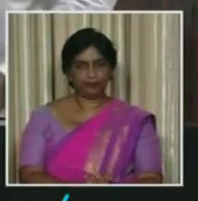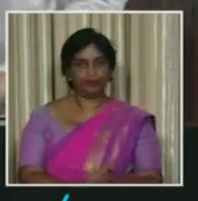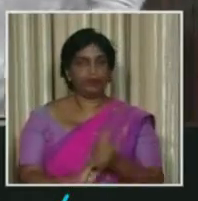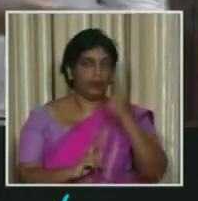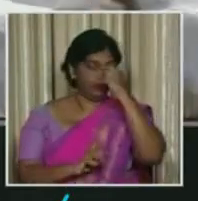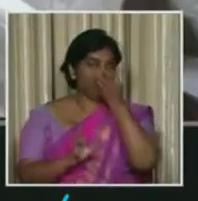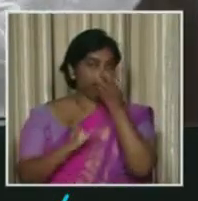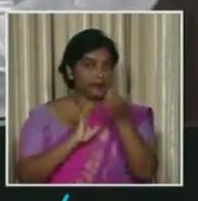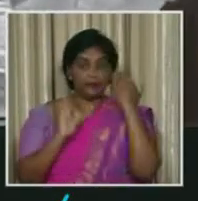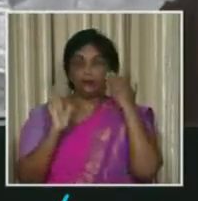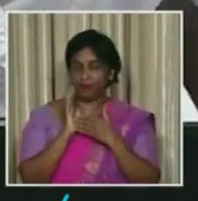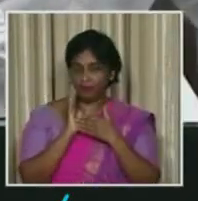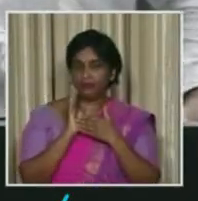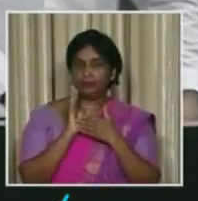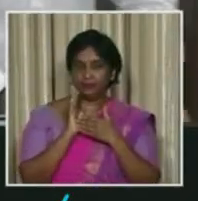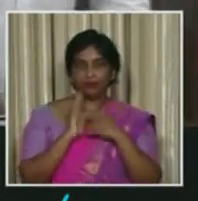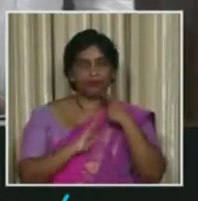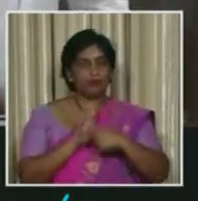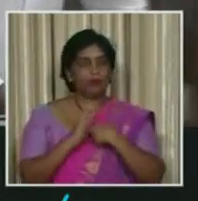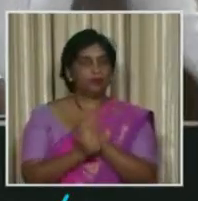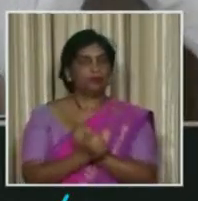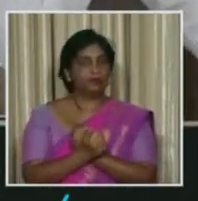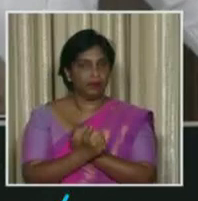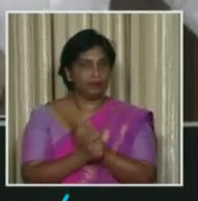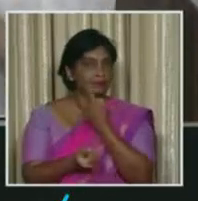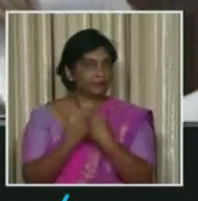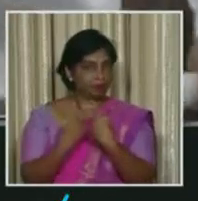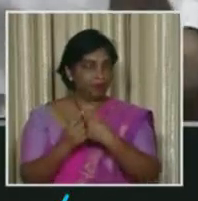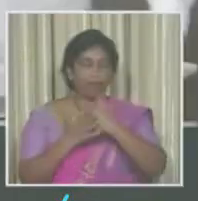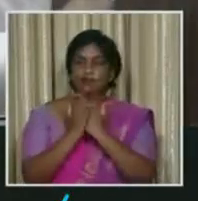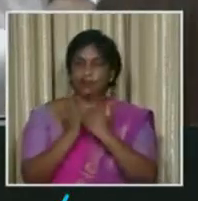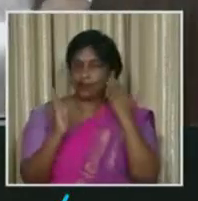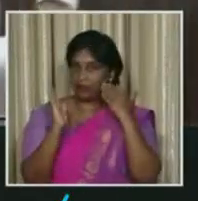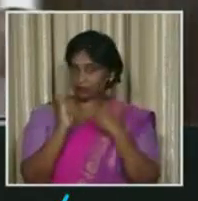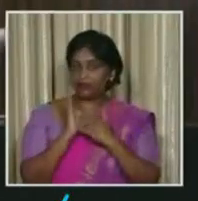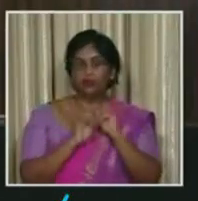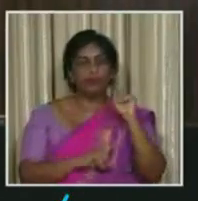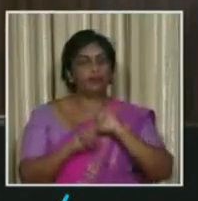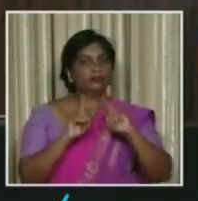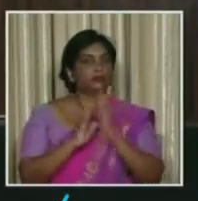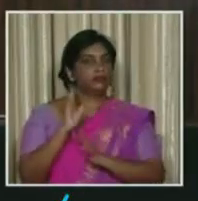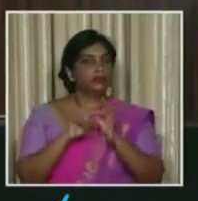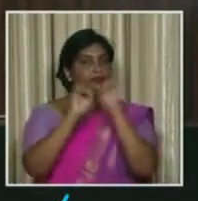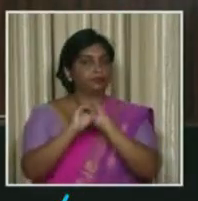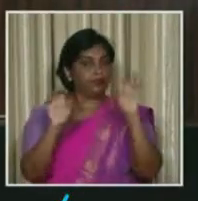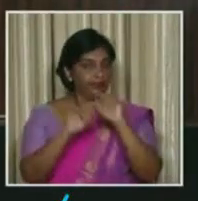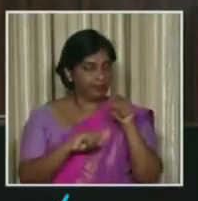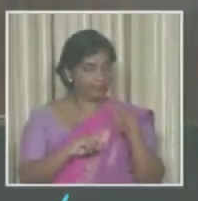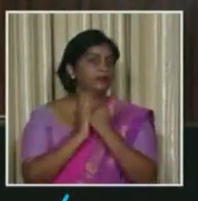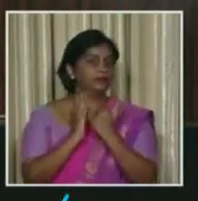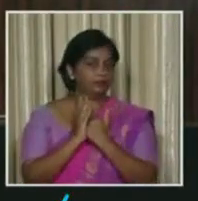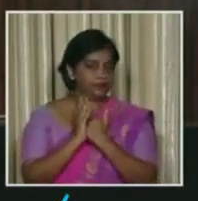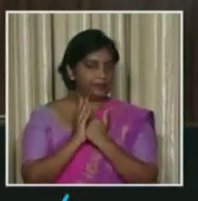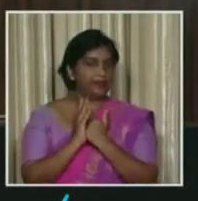පාස්කු ඉරු දින සිදු වූ ප්‍රහාර සම්බන්ධව ශ්‍රී ලංකා පොලිසිය විසින් සිදු කරන ලද විමර්ශන කටයුතු පිළිබඳව පාර්ලිමේන්තු මන්ත්‍රීවරයන් දැනුවත් කිරීමේ